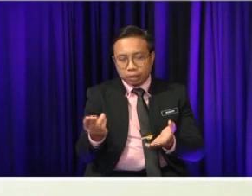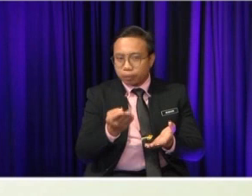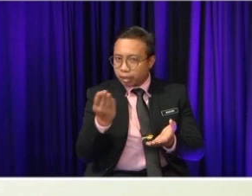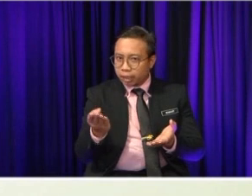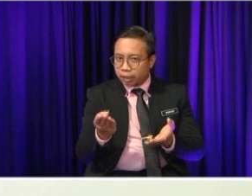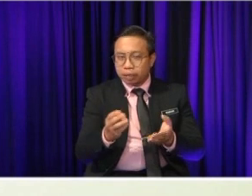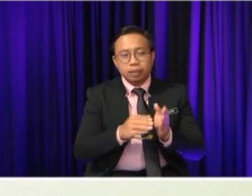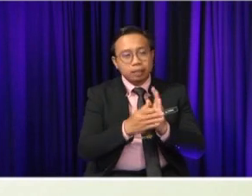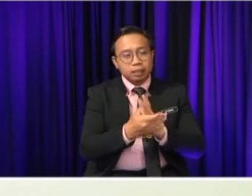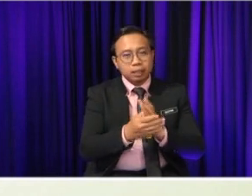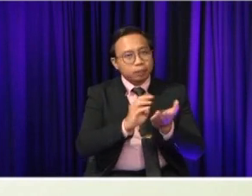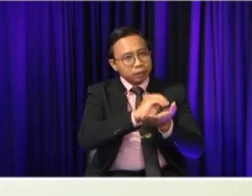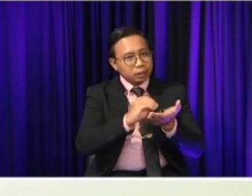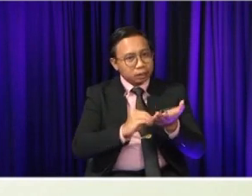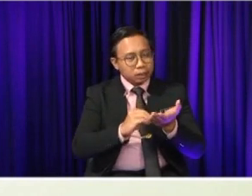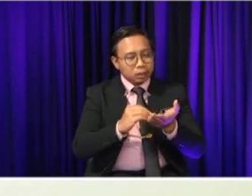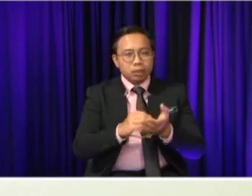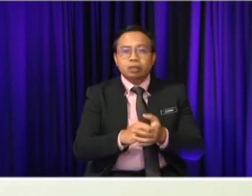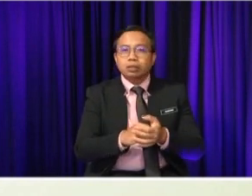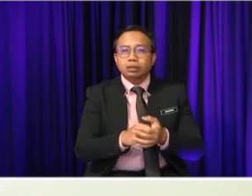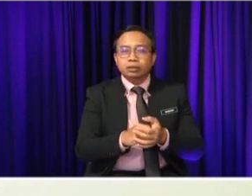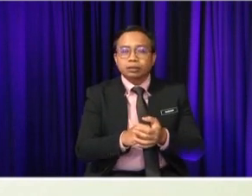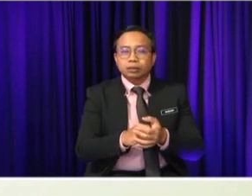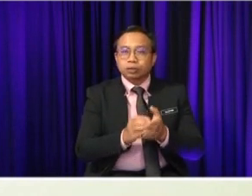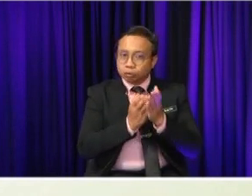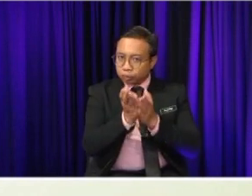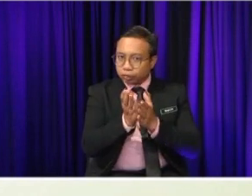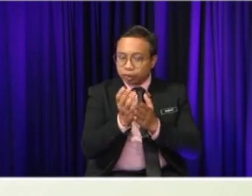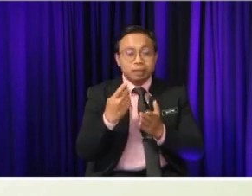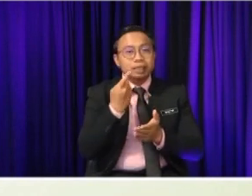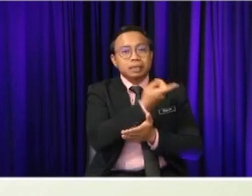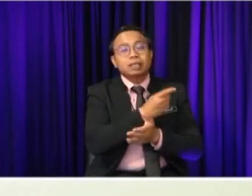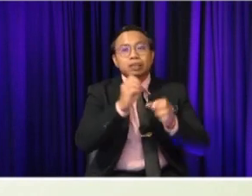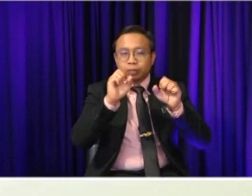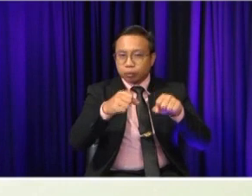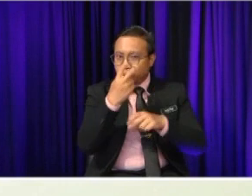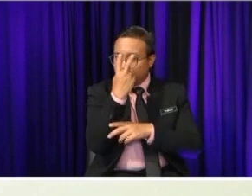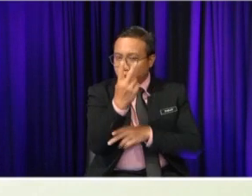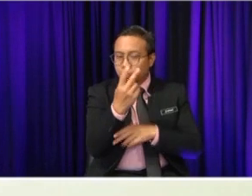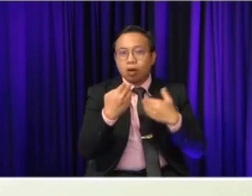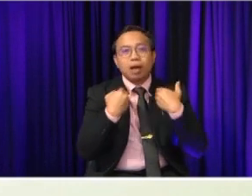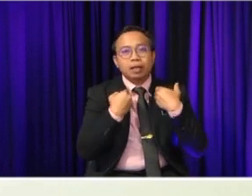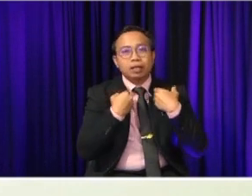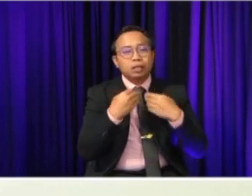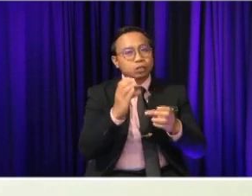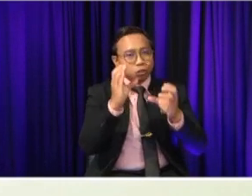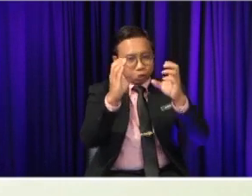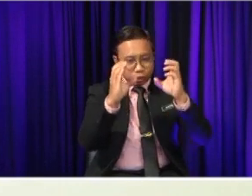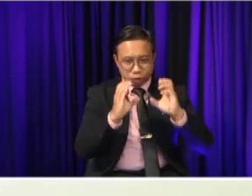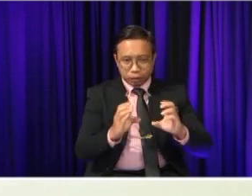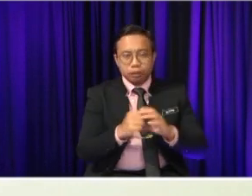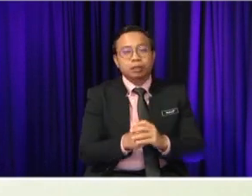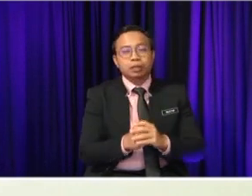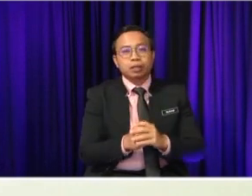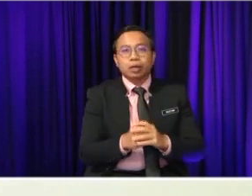media percetakan ataupun elektronik dan seterusnya kalau kita tidak tengok iklan dan itu di ada ciri dia karena tahu yang